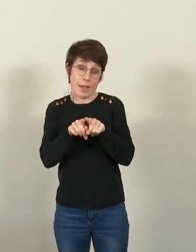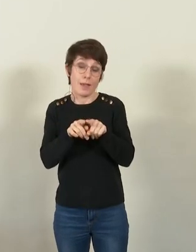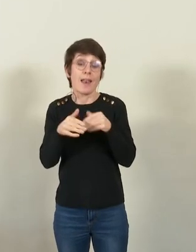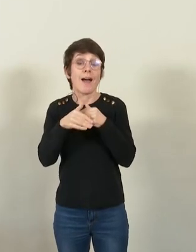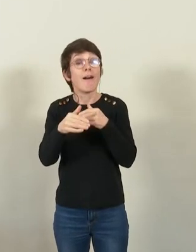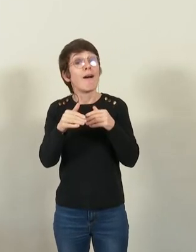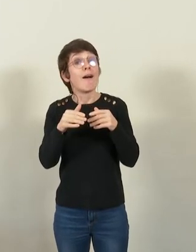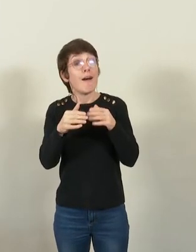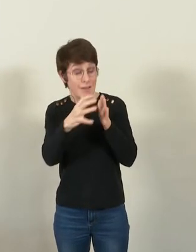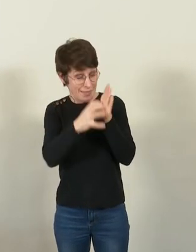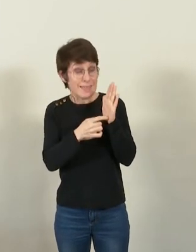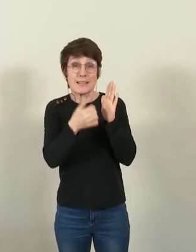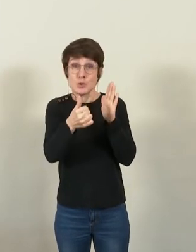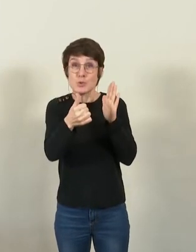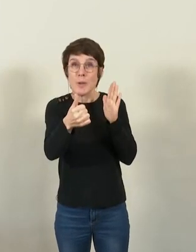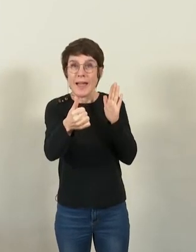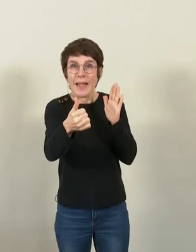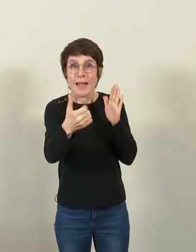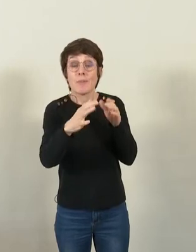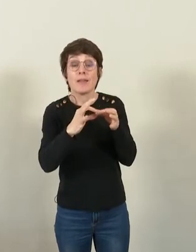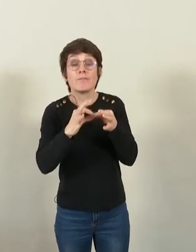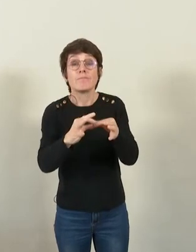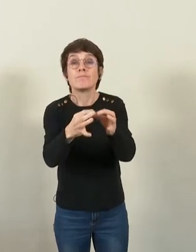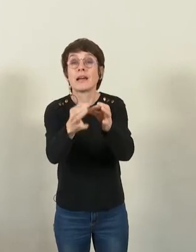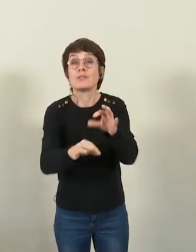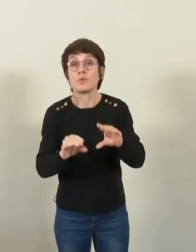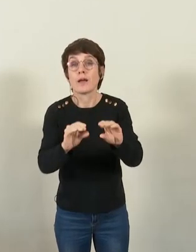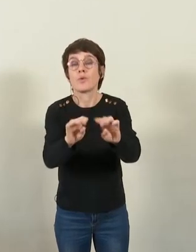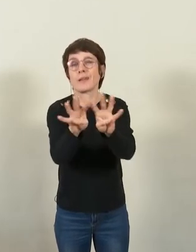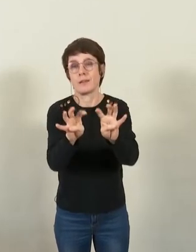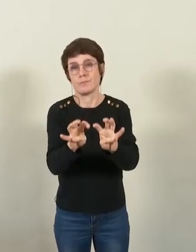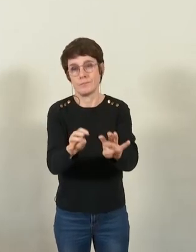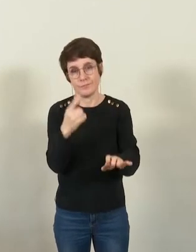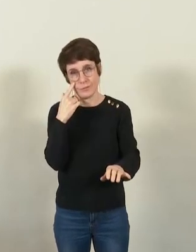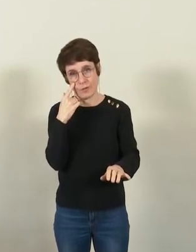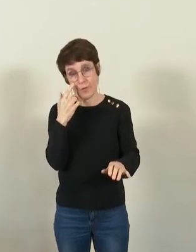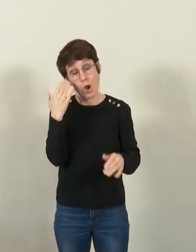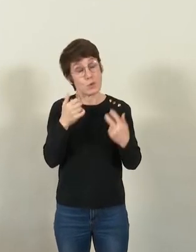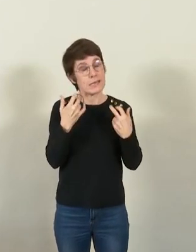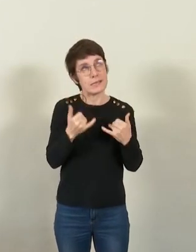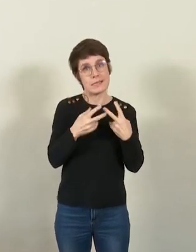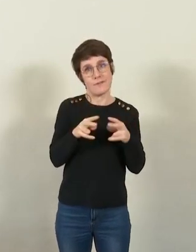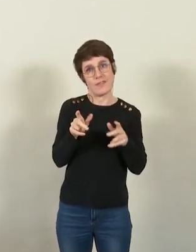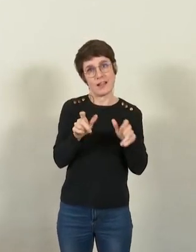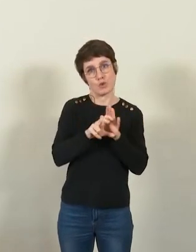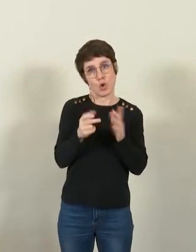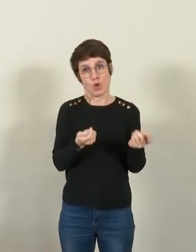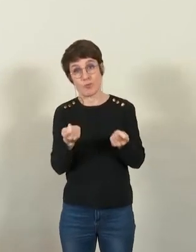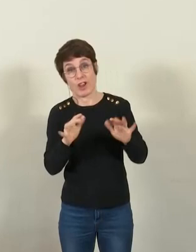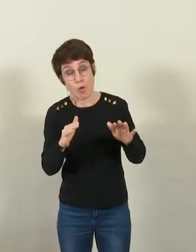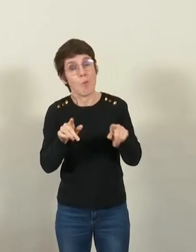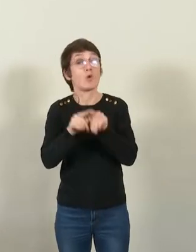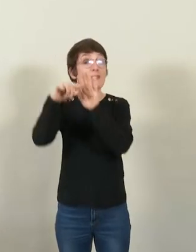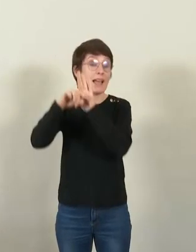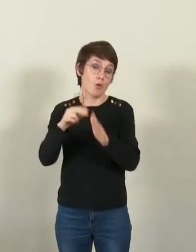que ça va on sait que ça va être l'usine à gaz que ce soit du côté de la ville de grenomme mais aussi du côté de la réglementation nationale comme trop souvent